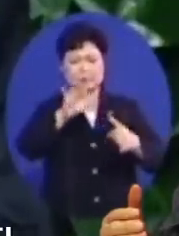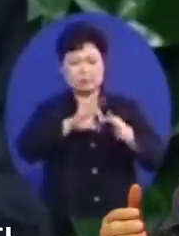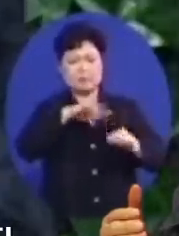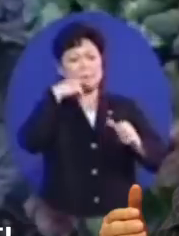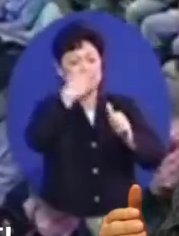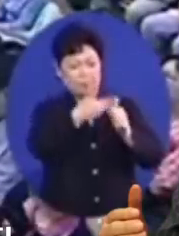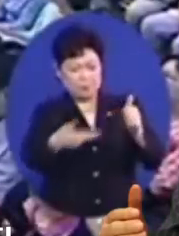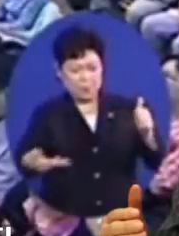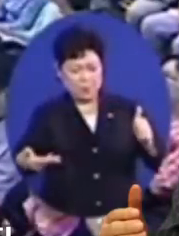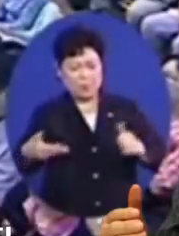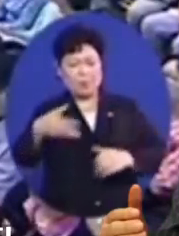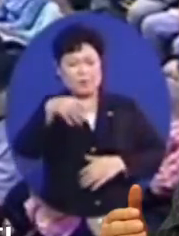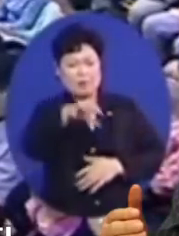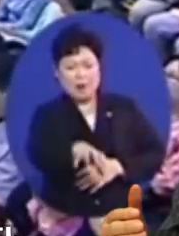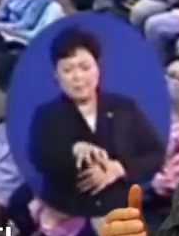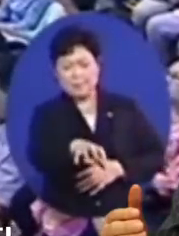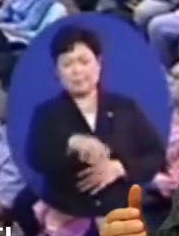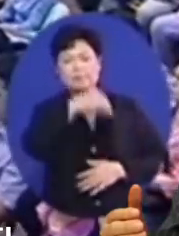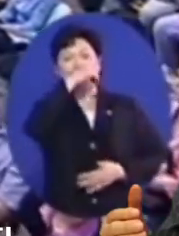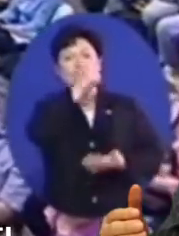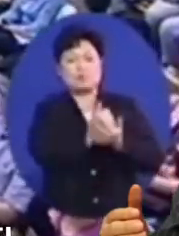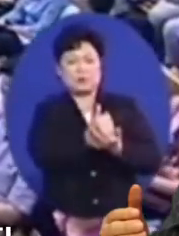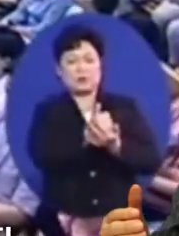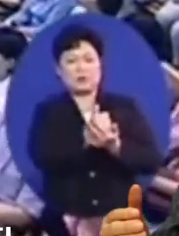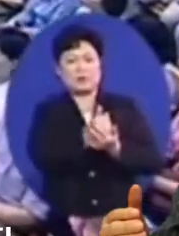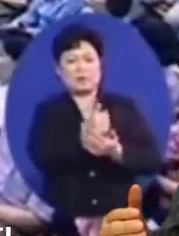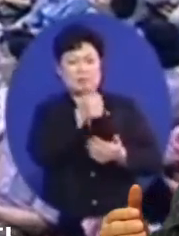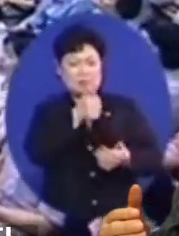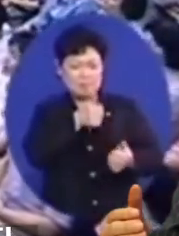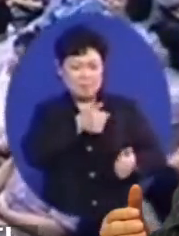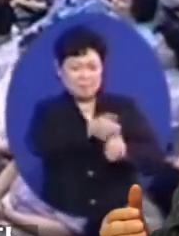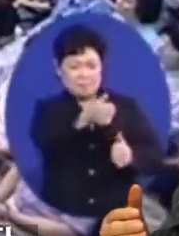앞에 있어야 죄를 이길 수가 있는 것입니다.